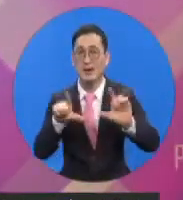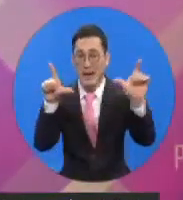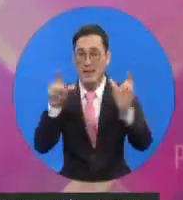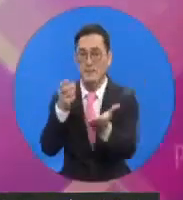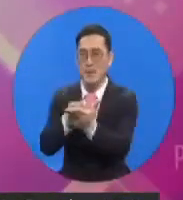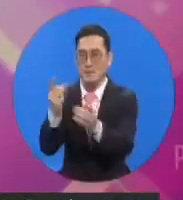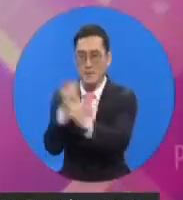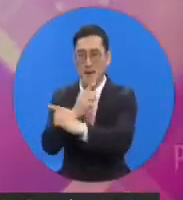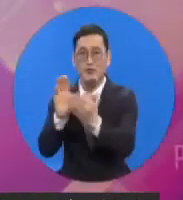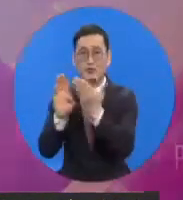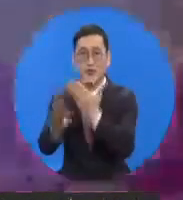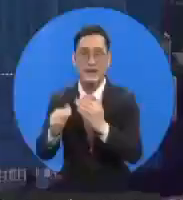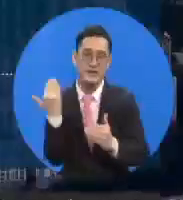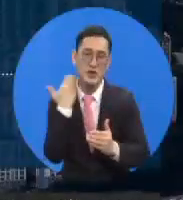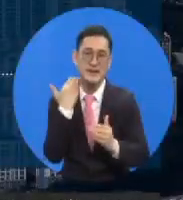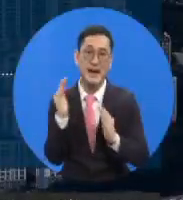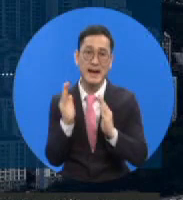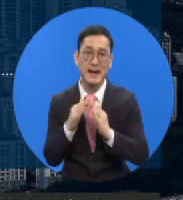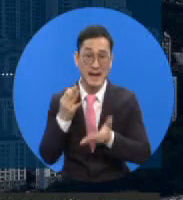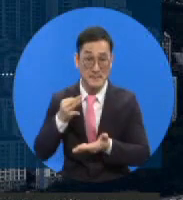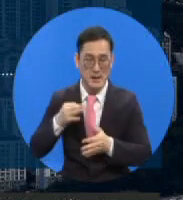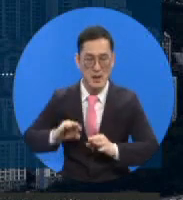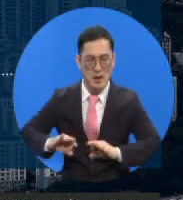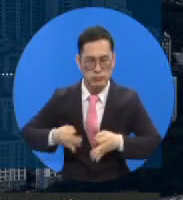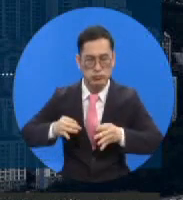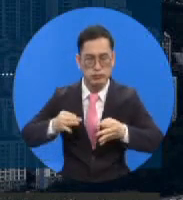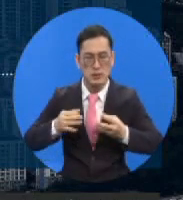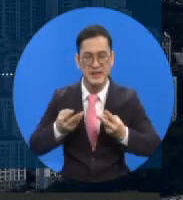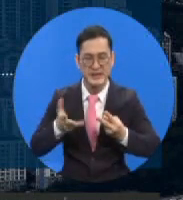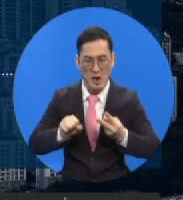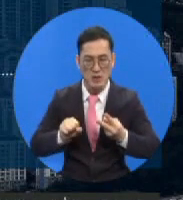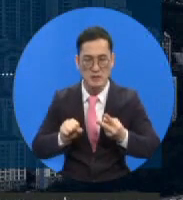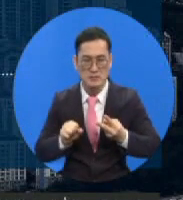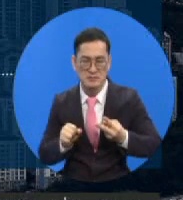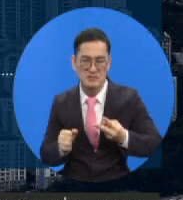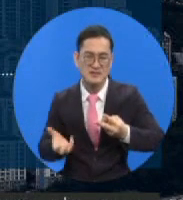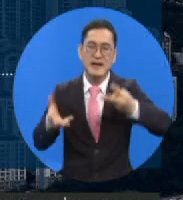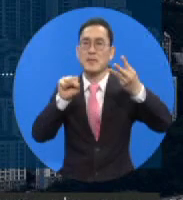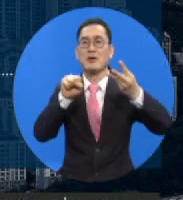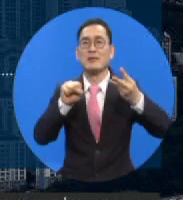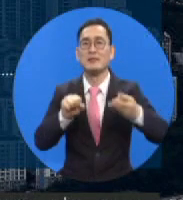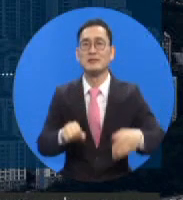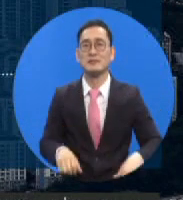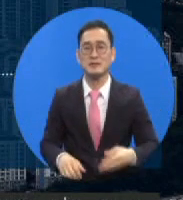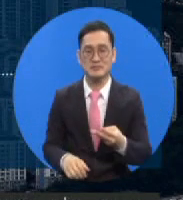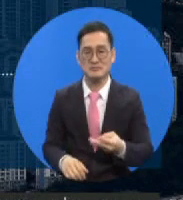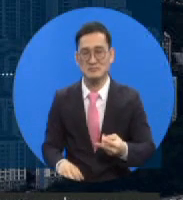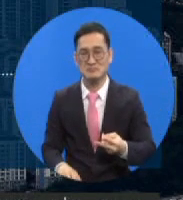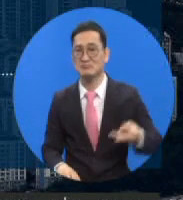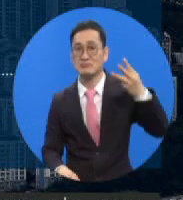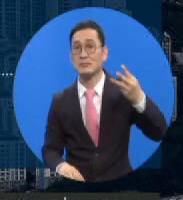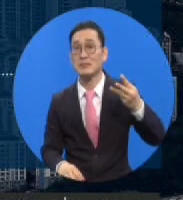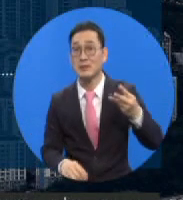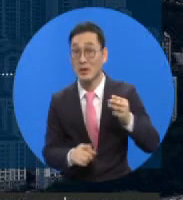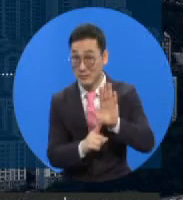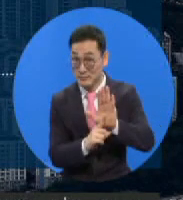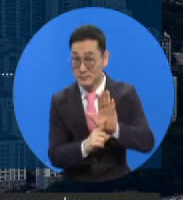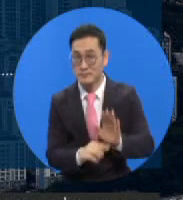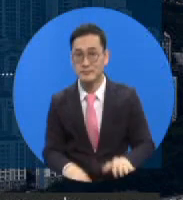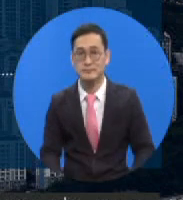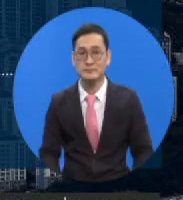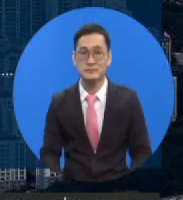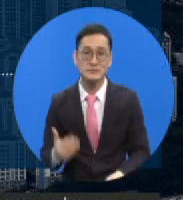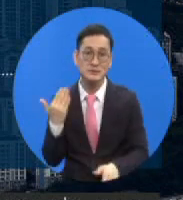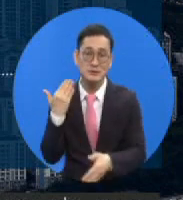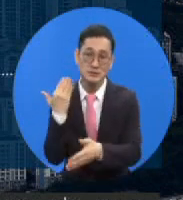이후에 전세값이 2억에서 3억 급등했다는 뉴스를 다뤘습니다. 전세 계약